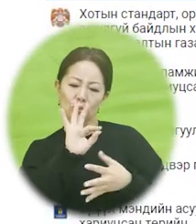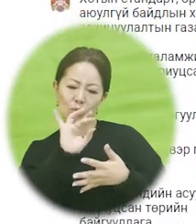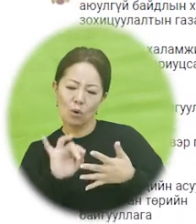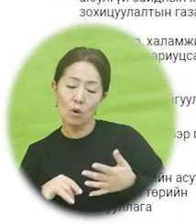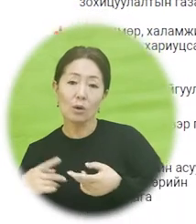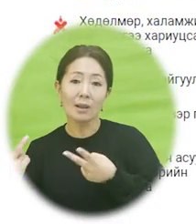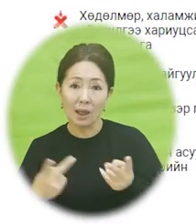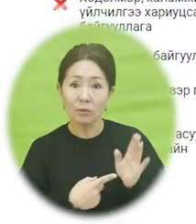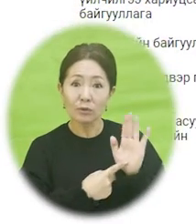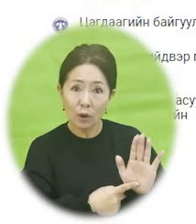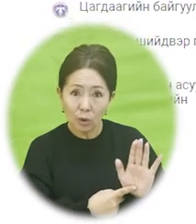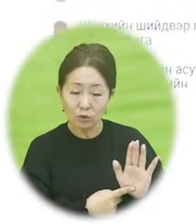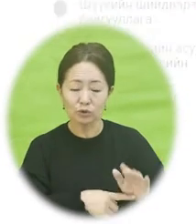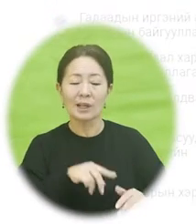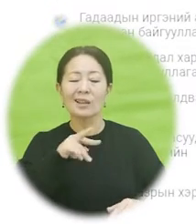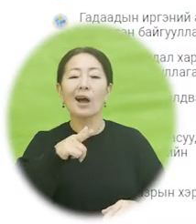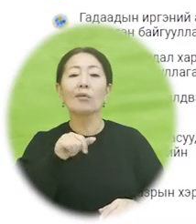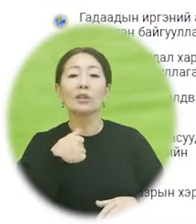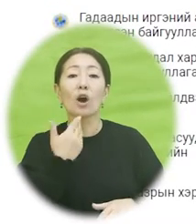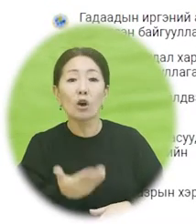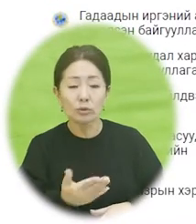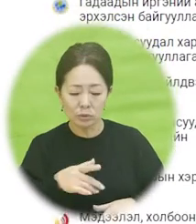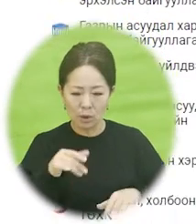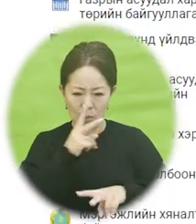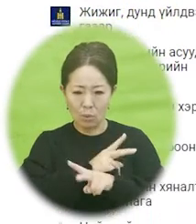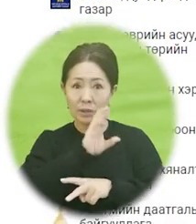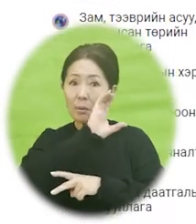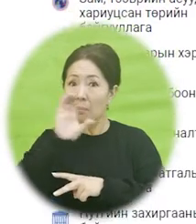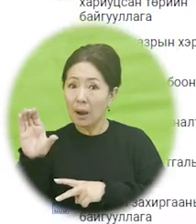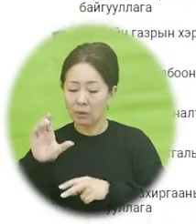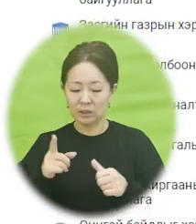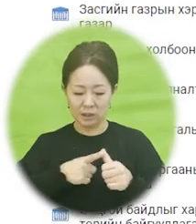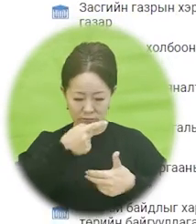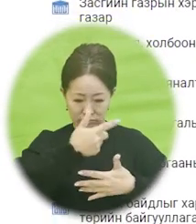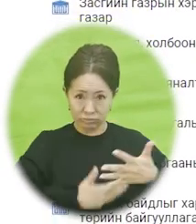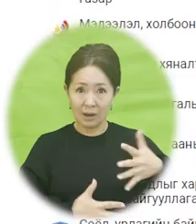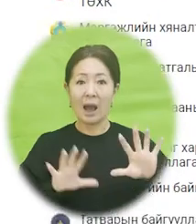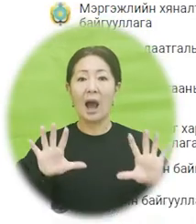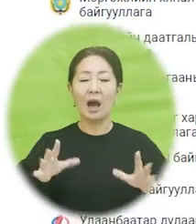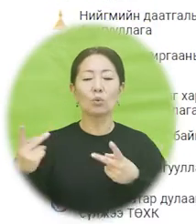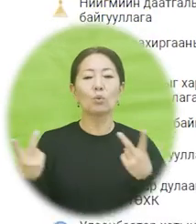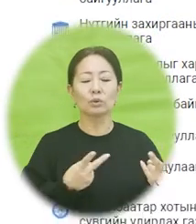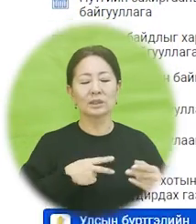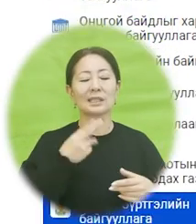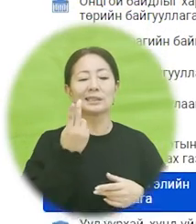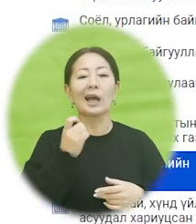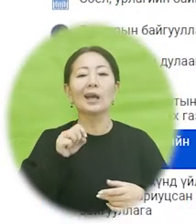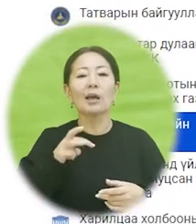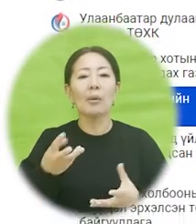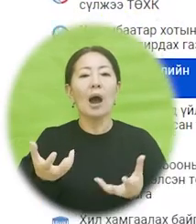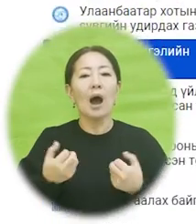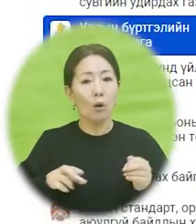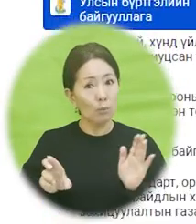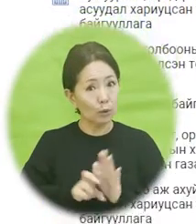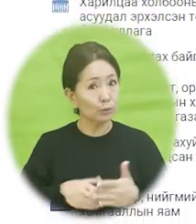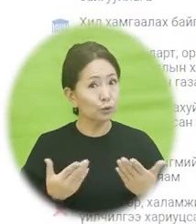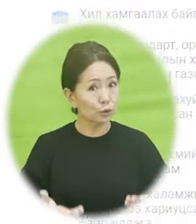үйлчлэгийг иргэдэд хүргэж байгаа бөгөөд энэ онд хуулийн этгээдийн Улсын бүртгэлийн 10 төрлийн үйлчлэгийг мөн захимаар авах боломж үүсэж байна.